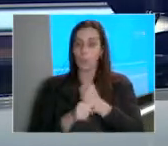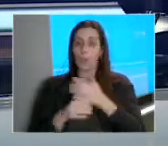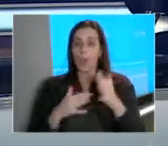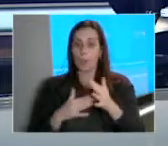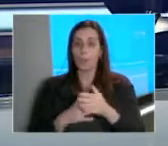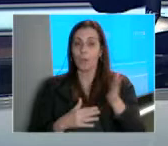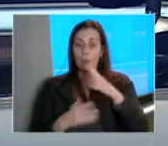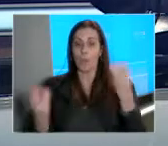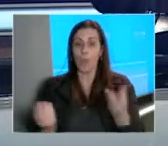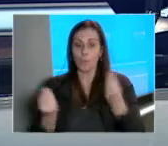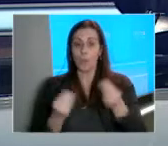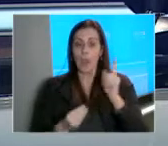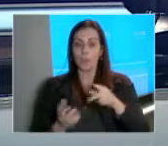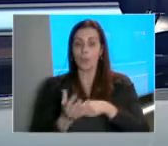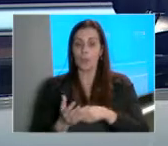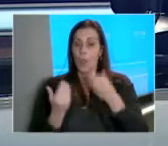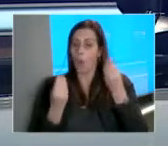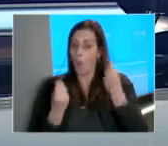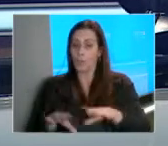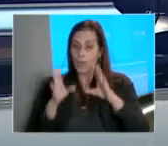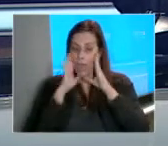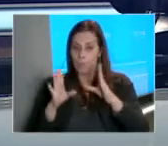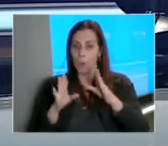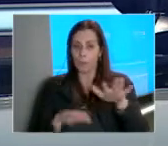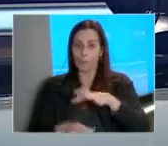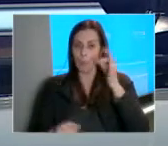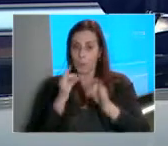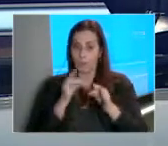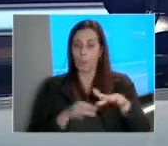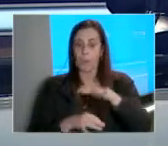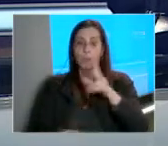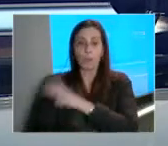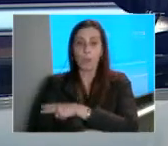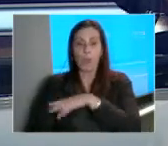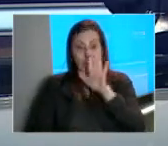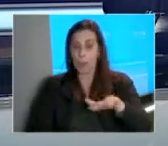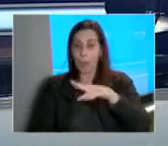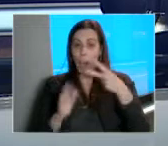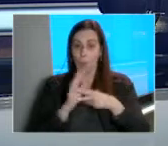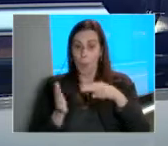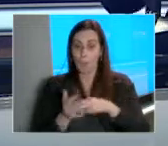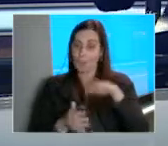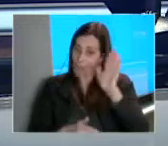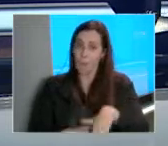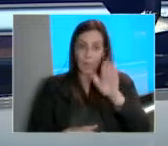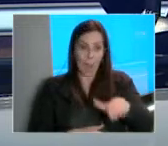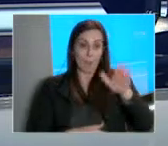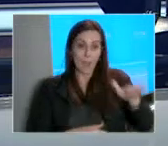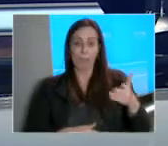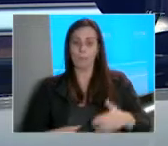בחקירות, ומאוד המון דברים, ולכן יש אובדן אמון של הציבור במערכת המשפט, במערכת המשטרה, גם במערכת הפוליטית, אגב.